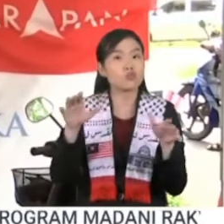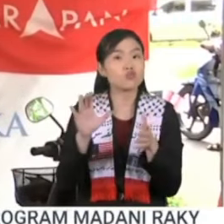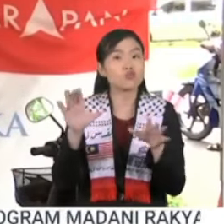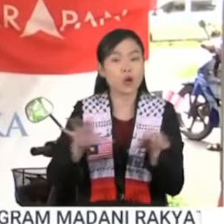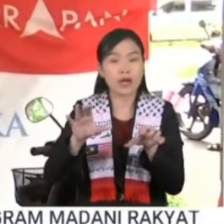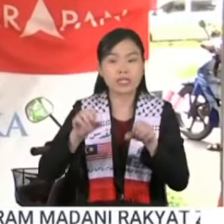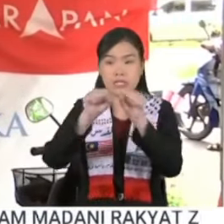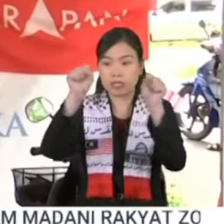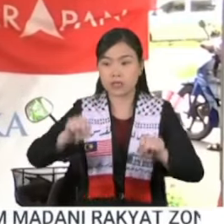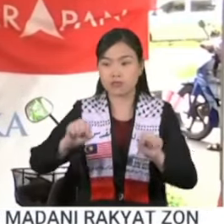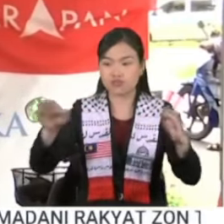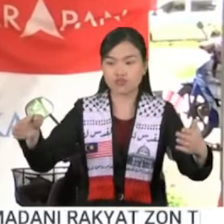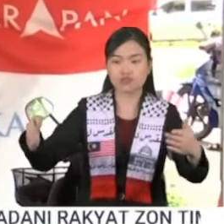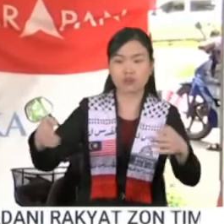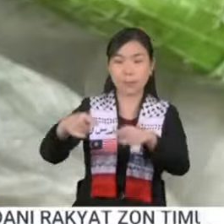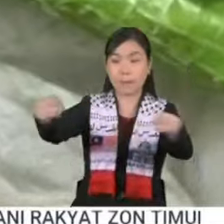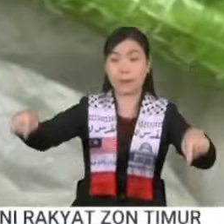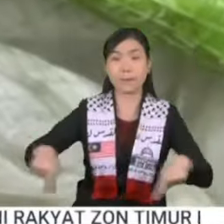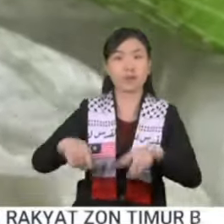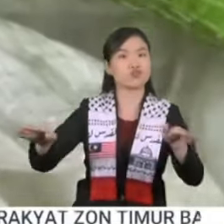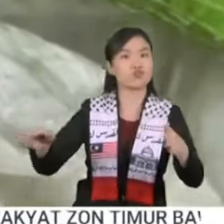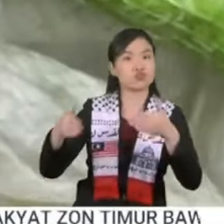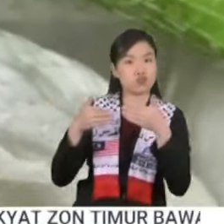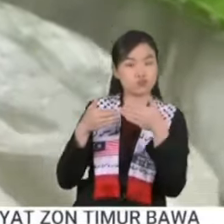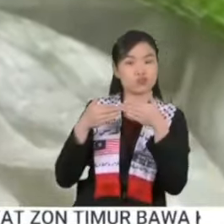terbarulah yang kerajaan negeri minta.